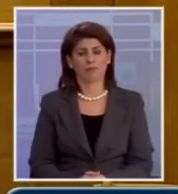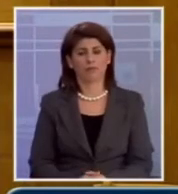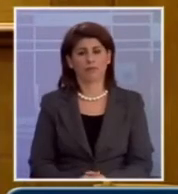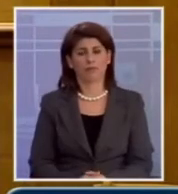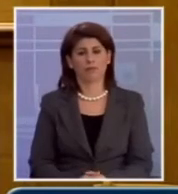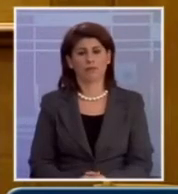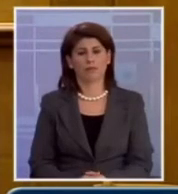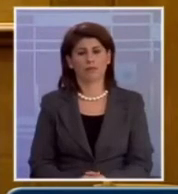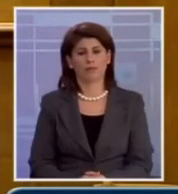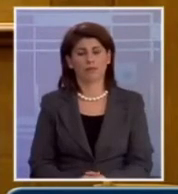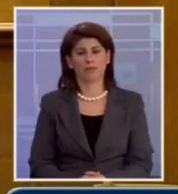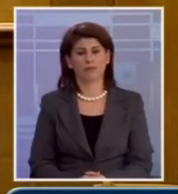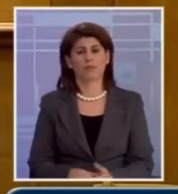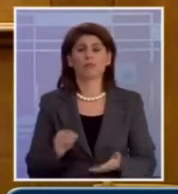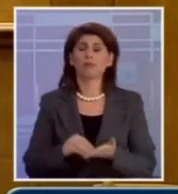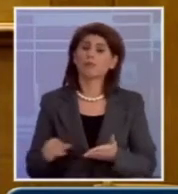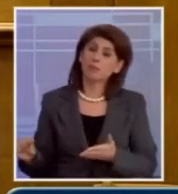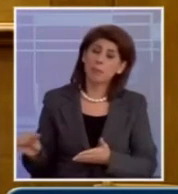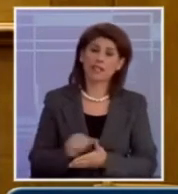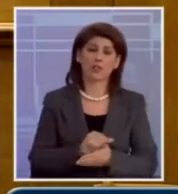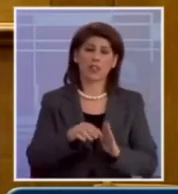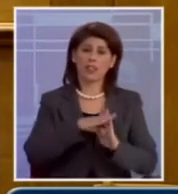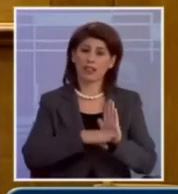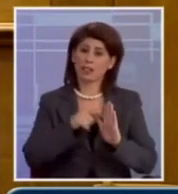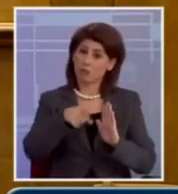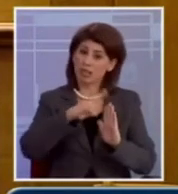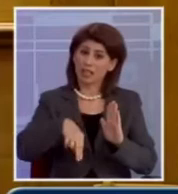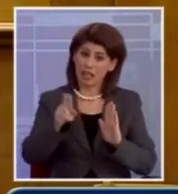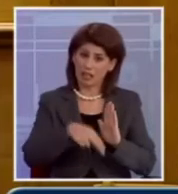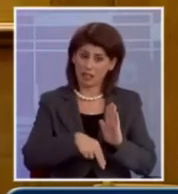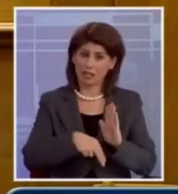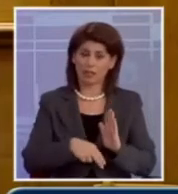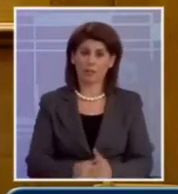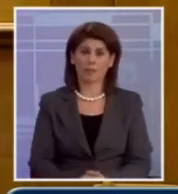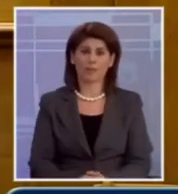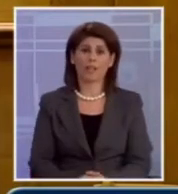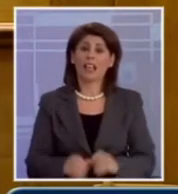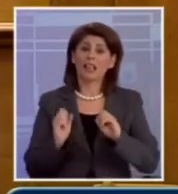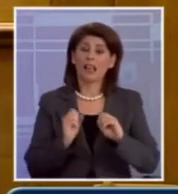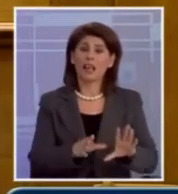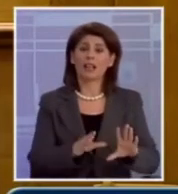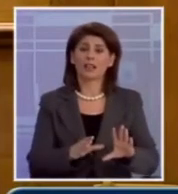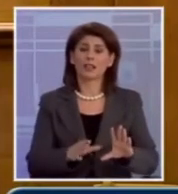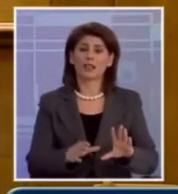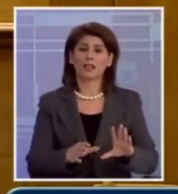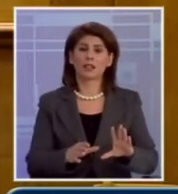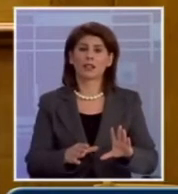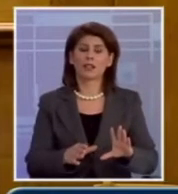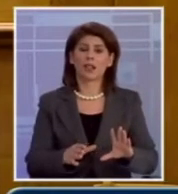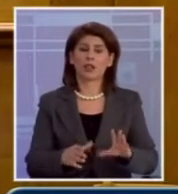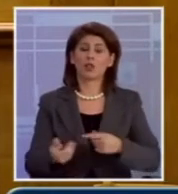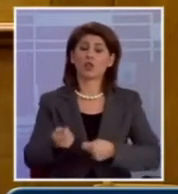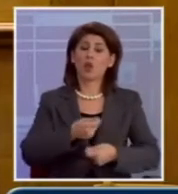στο γεγονός της επαναφοράς της διάταξης που καταργήσατε και χαρίσατε το χοντρεμπορικό